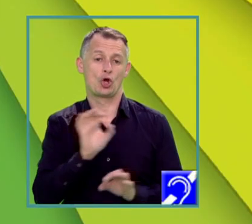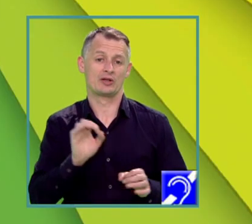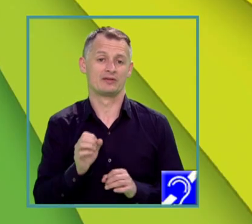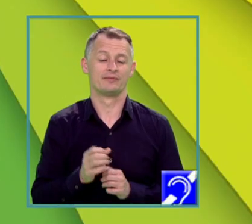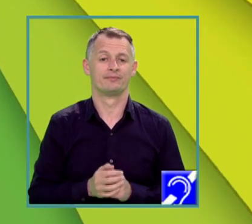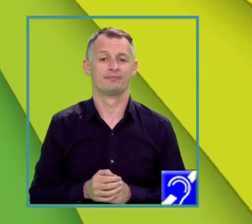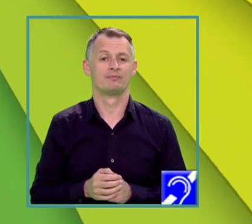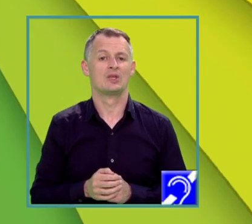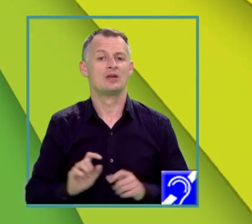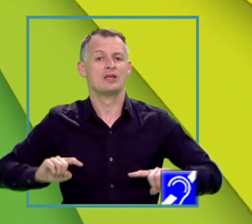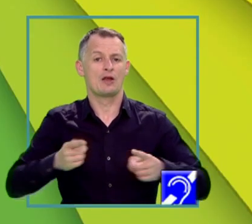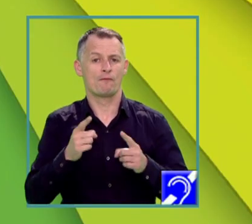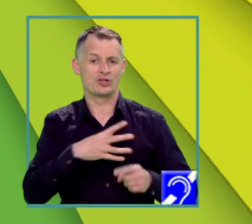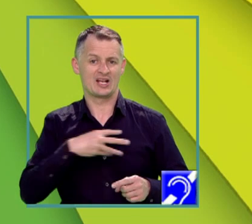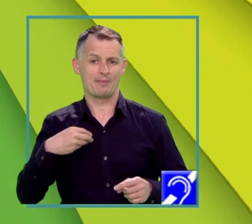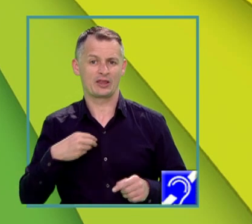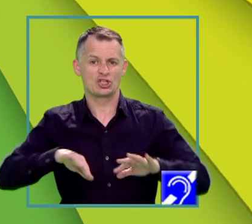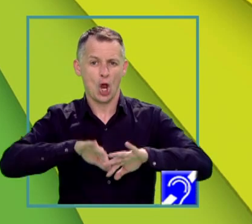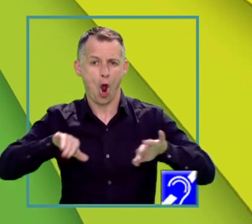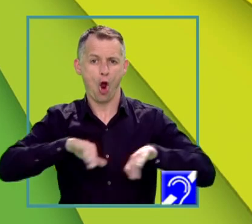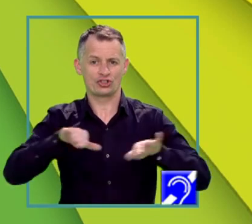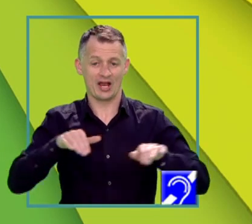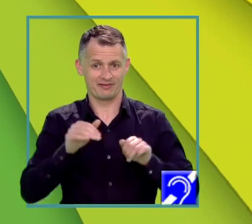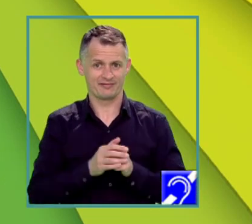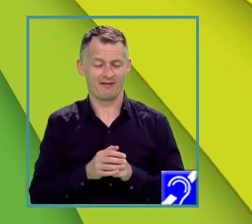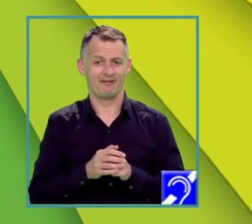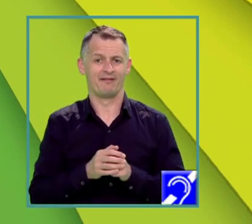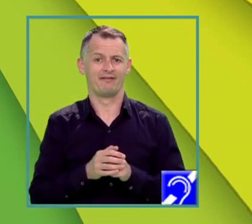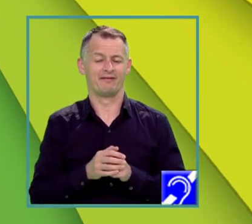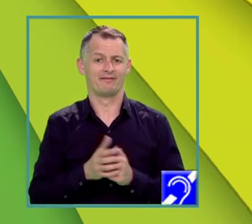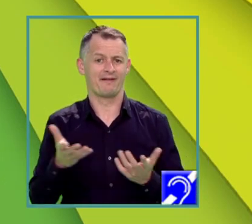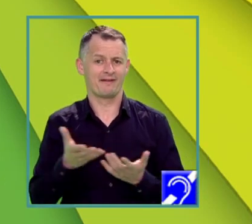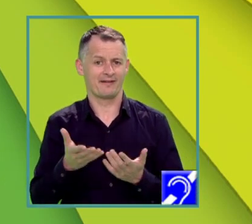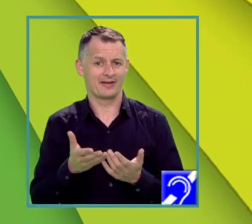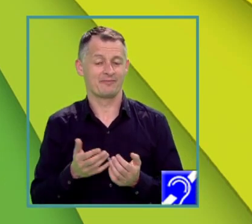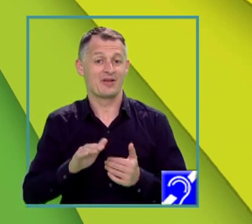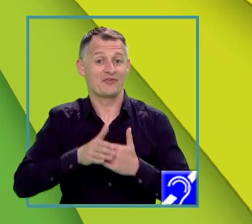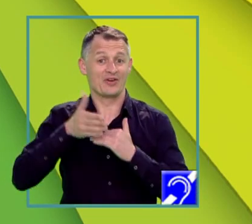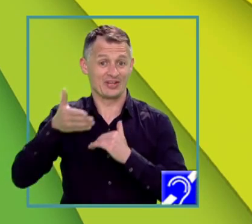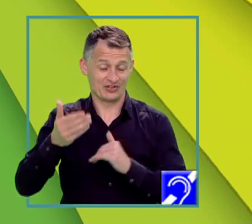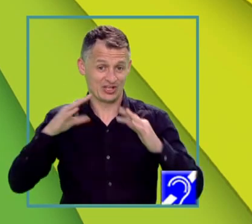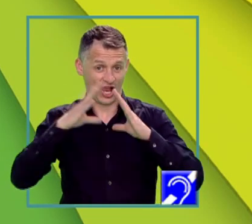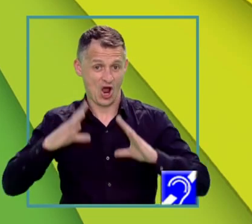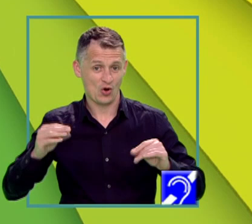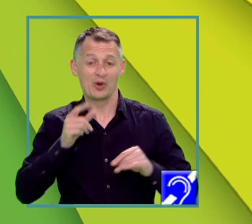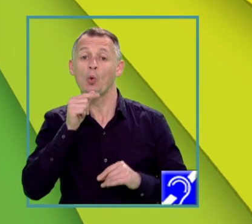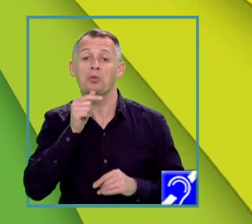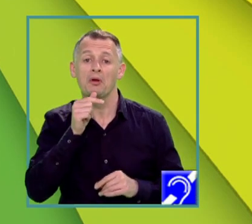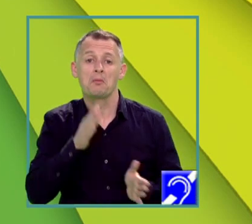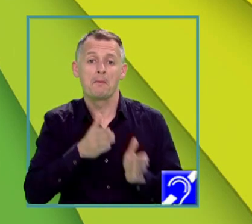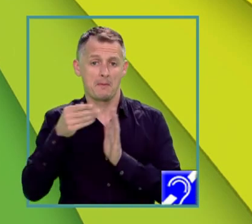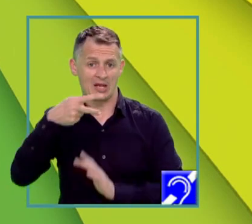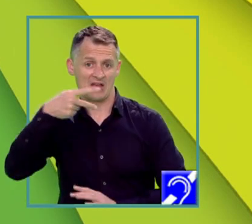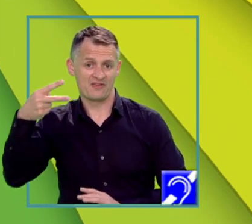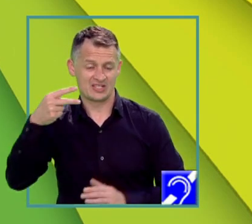climatice oceanice lecția noastră despre influențele climatice ale vecinătății României Unde în partea vestică